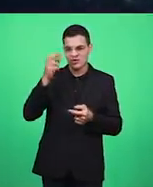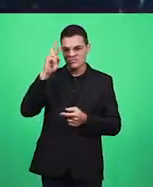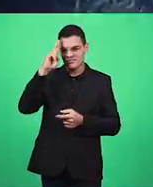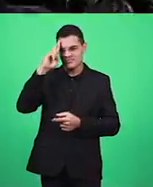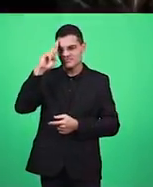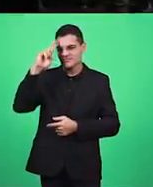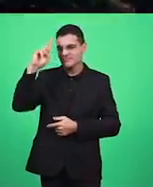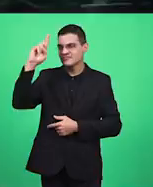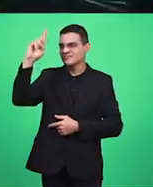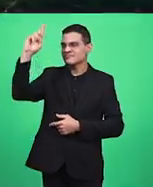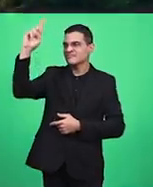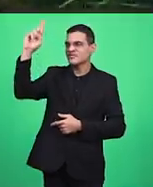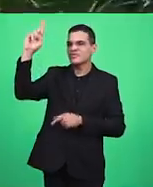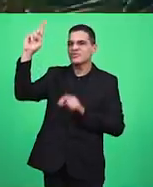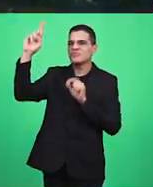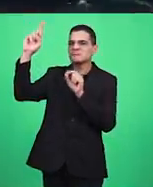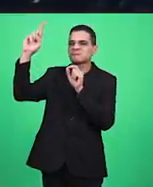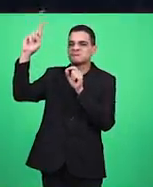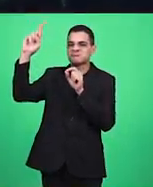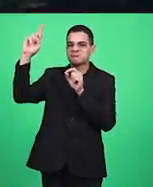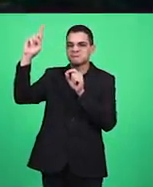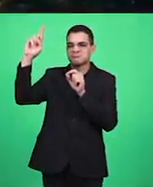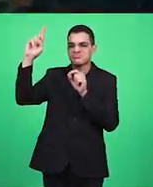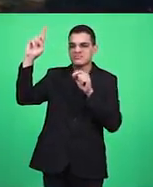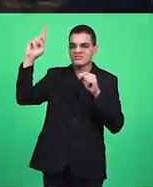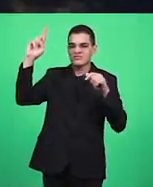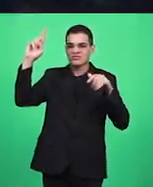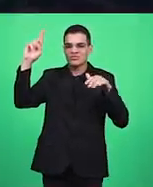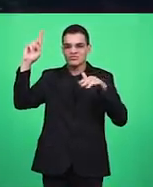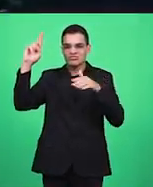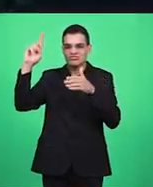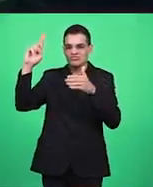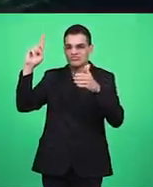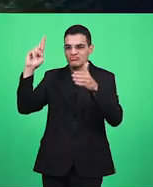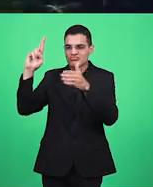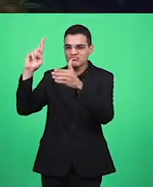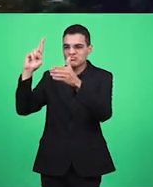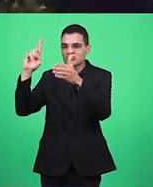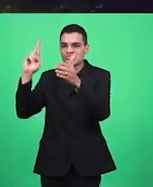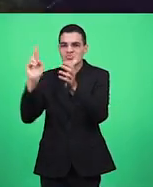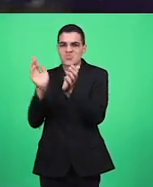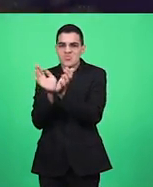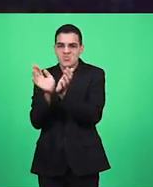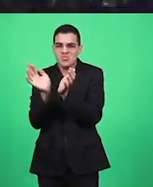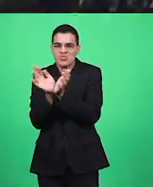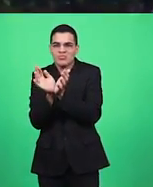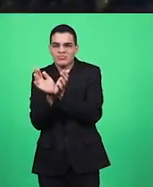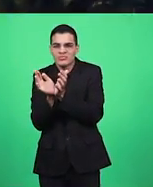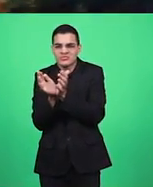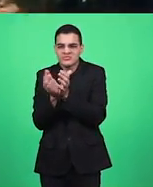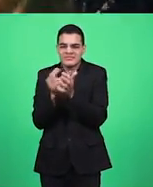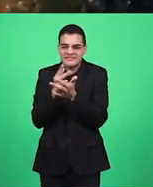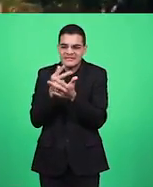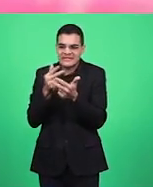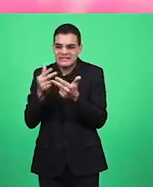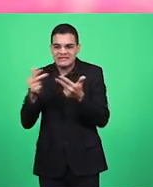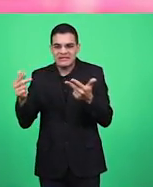Господь, кто это такие, которые восходят по пути,